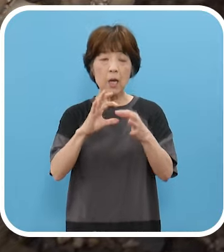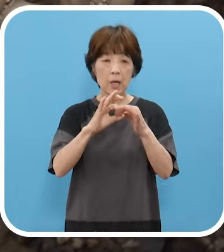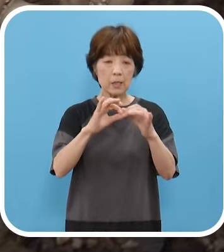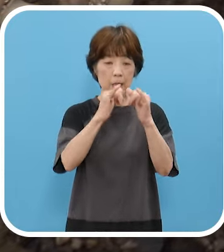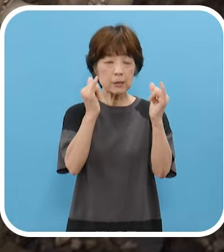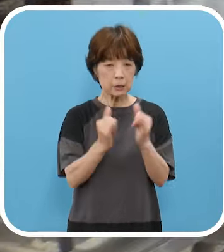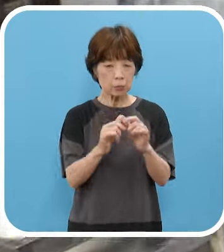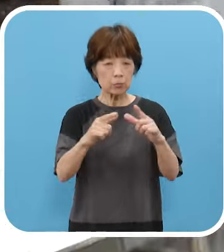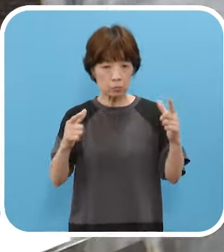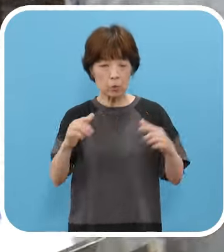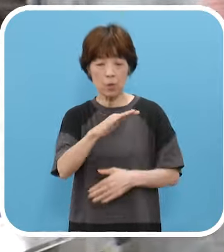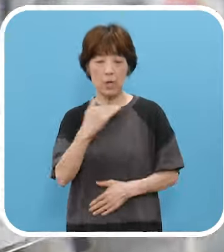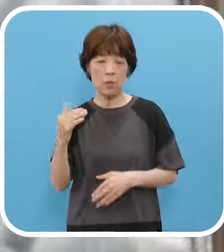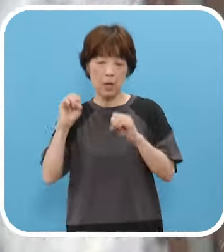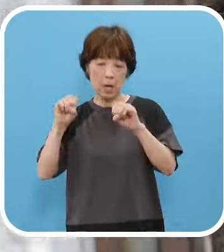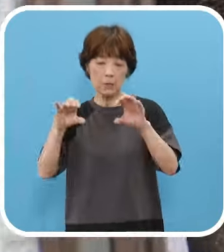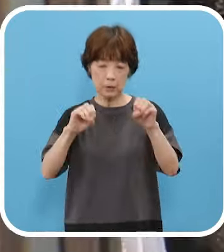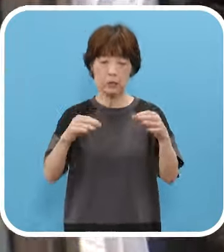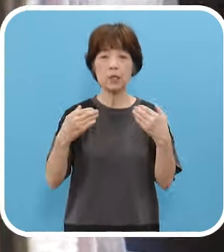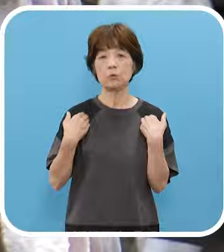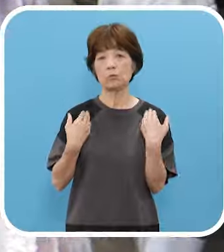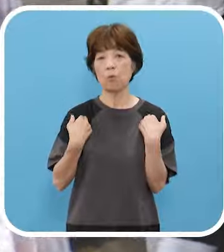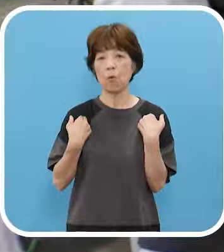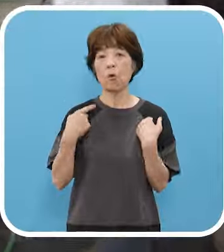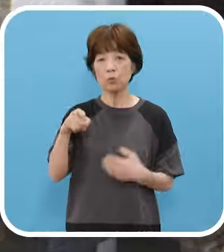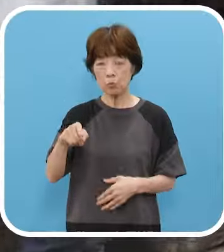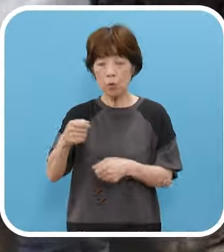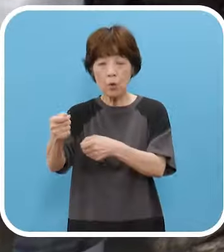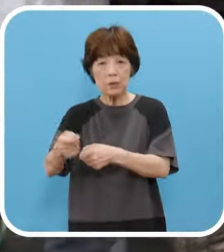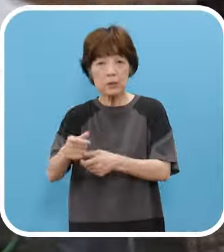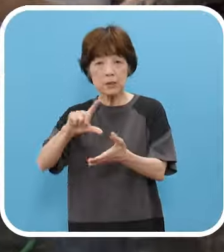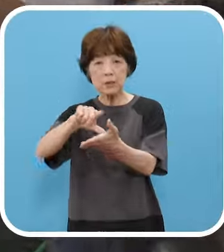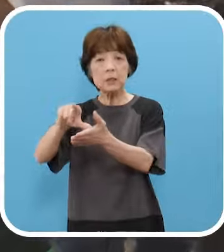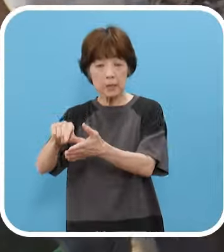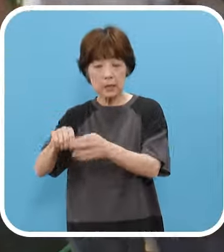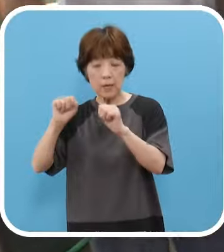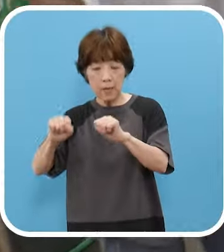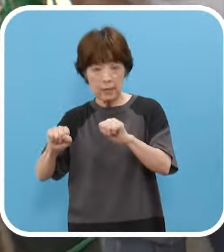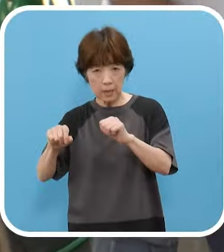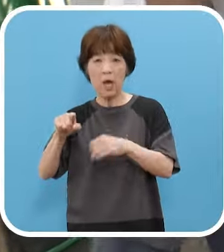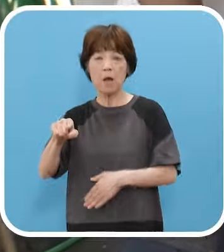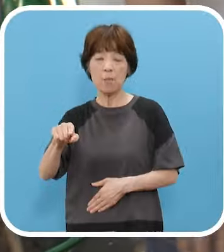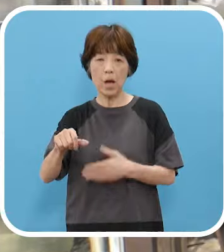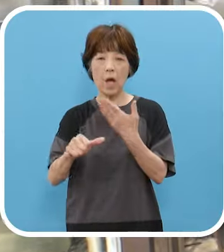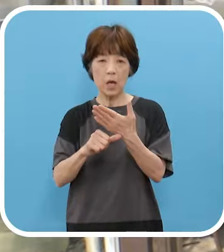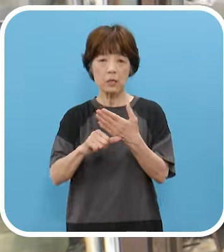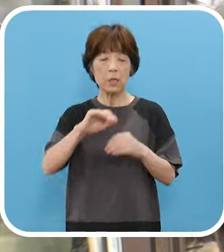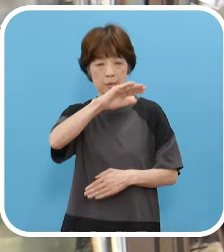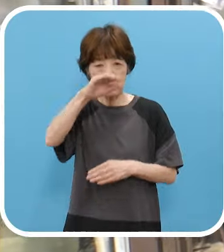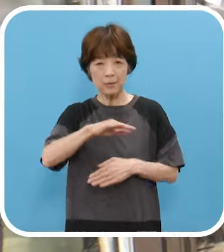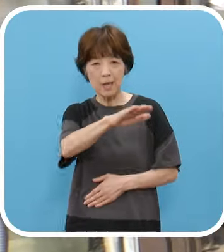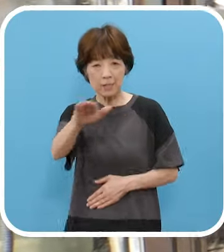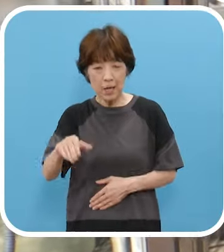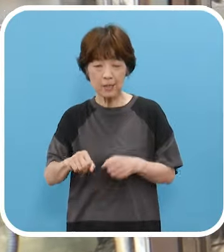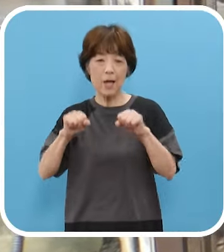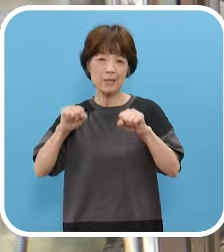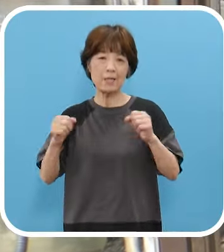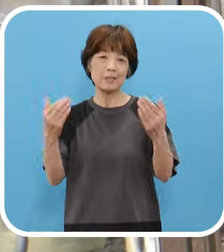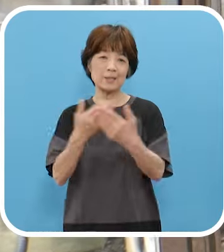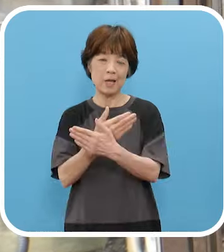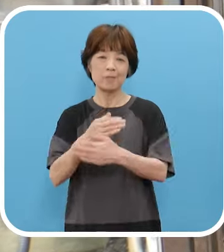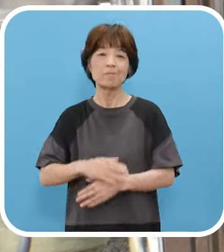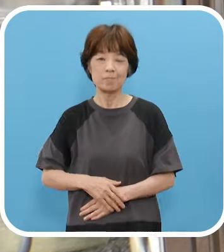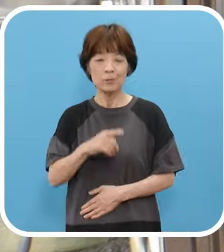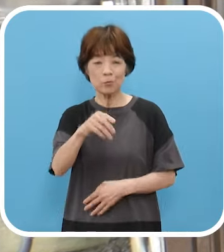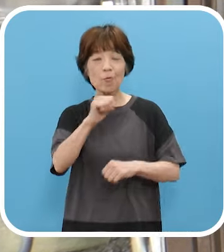けないんじゃないかなという、こういった農村が元気になっていけば秋田県全体が良くなっていくんじゃないかなと。 石塚さんの活動